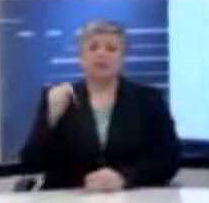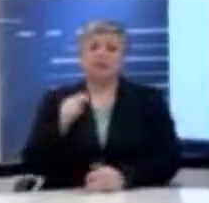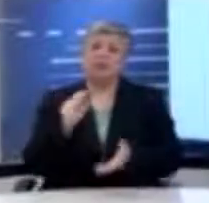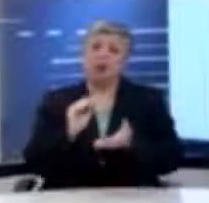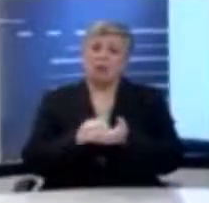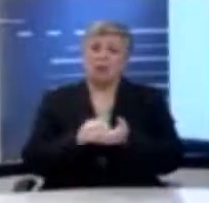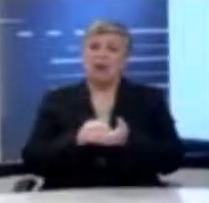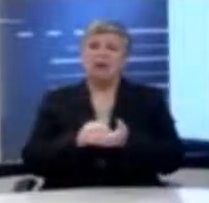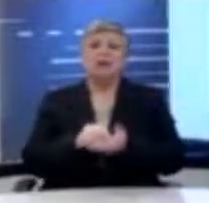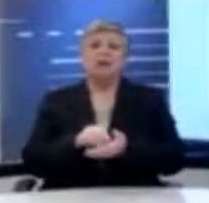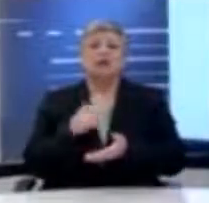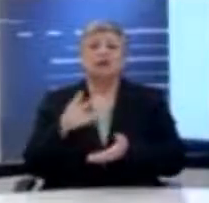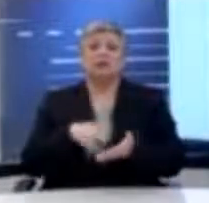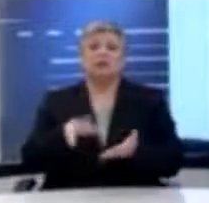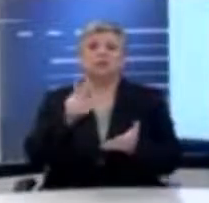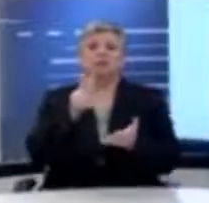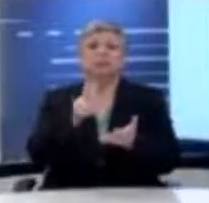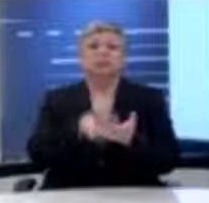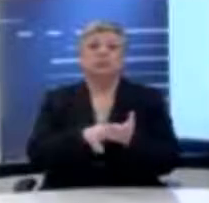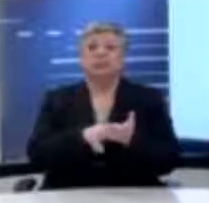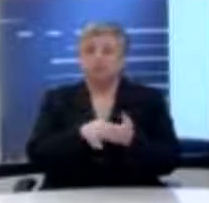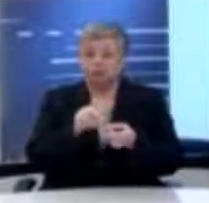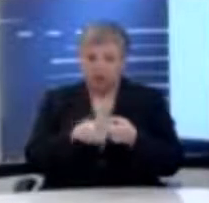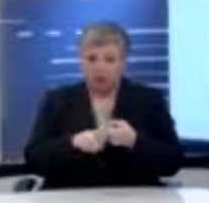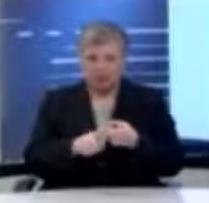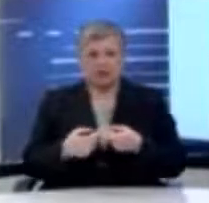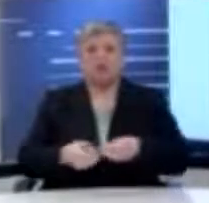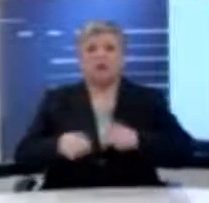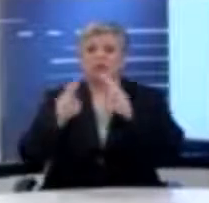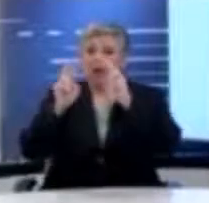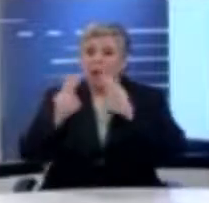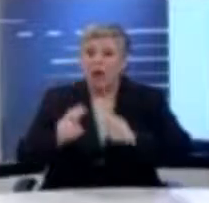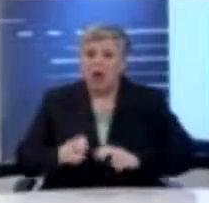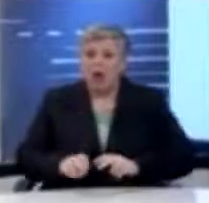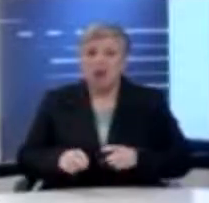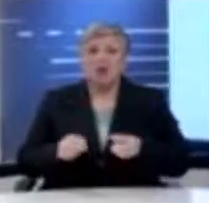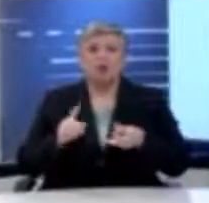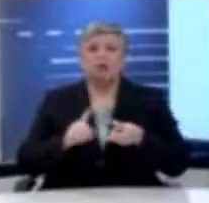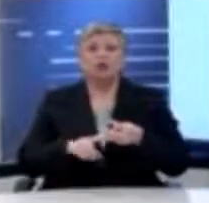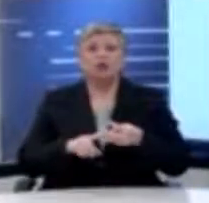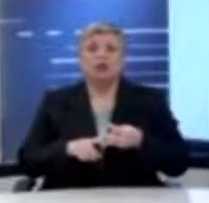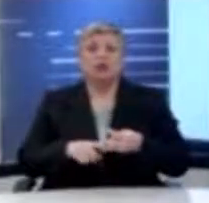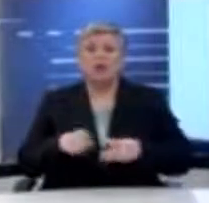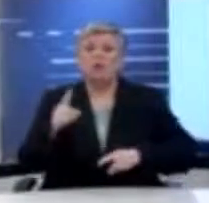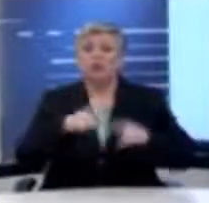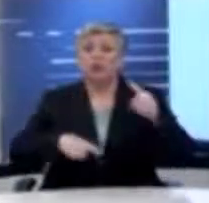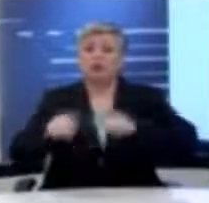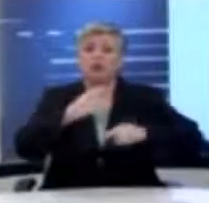Καθιερώνεται πιστοποίηση, έλεγχος, λογοδοσία. Οι οργανώσεις αυτές